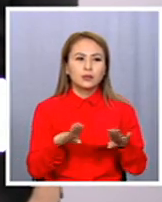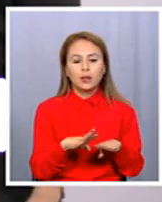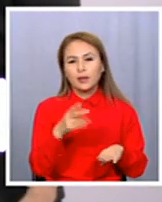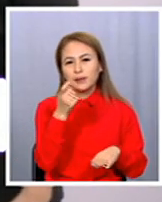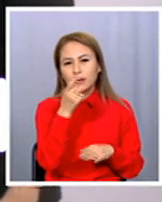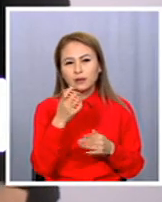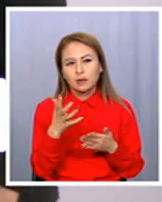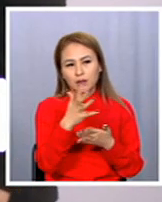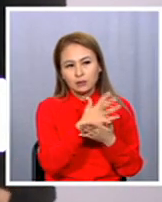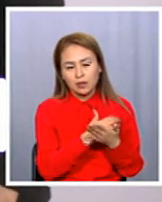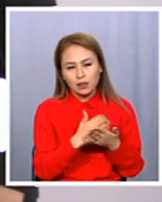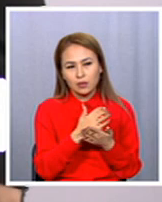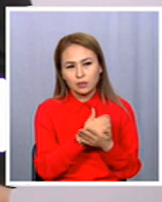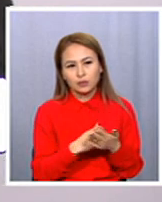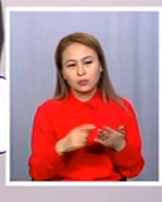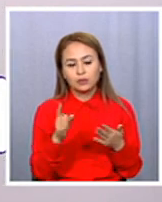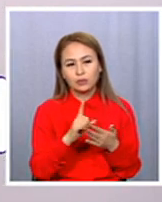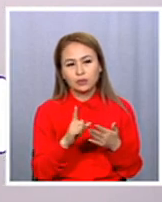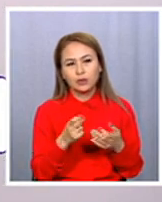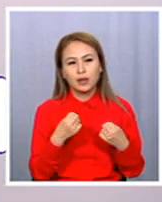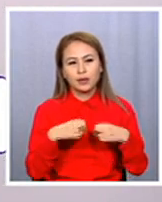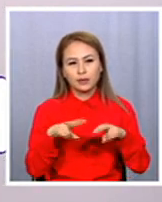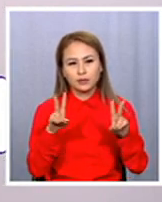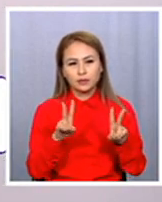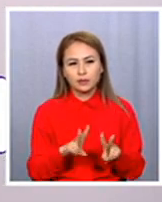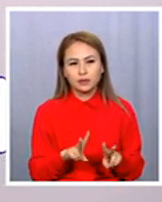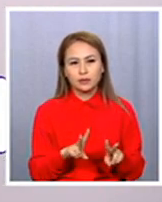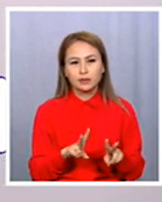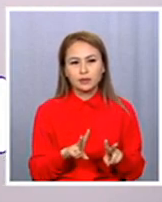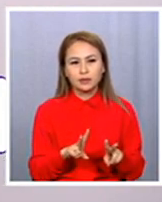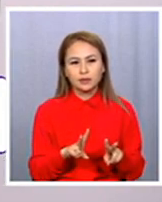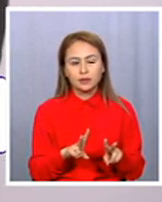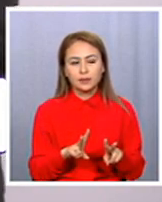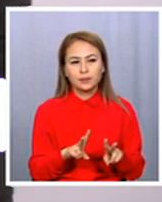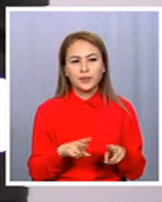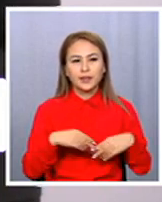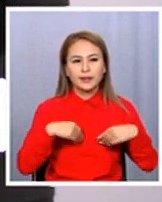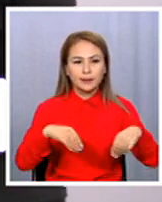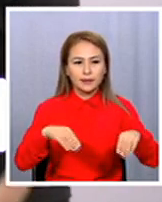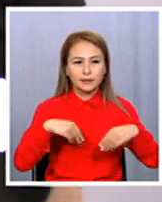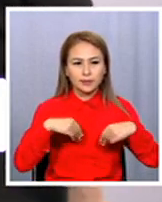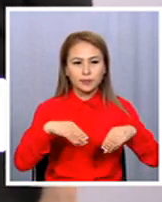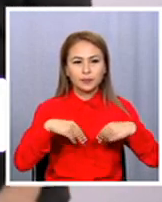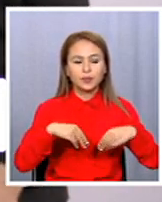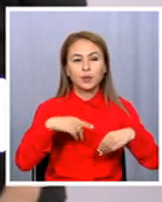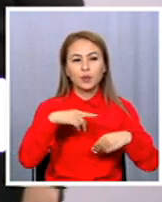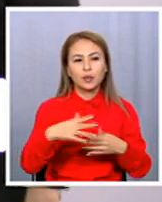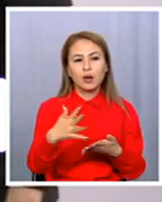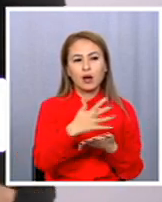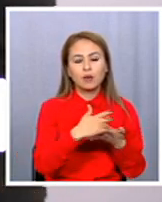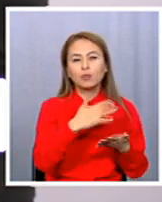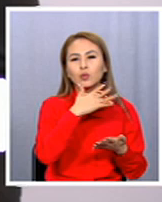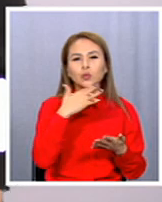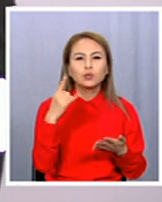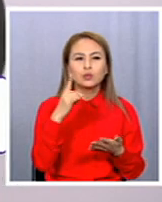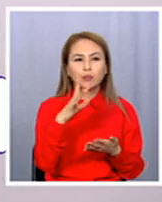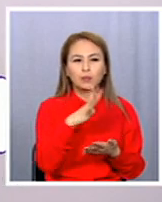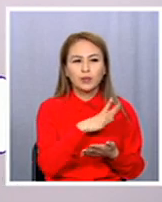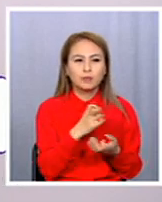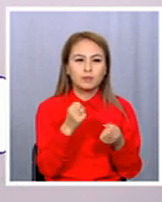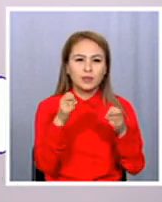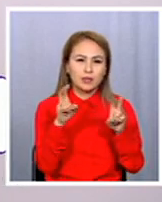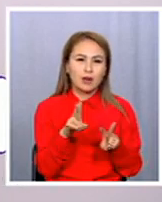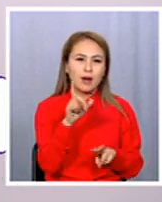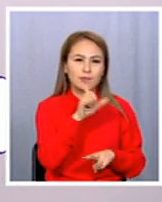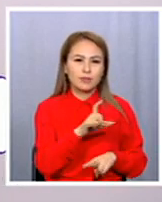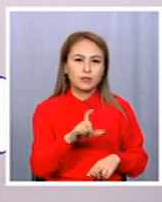үшін, арнайы бір жаңа өнімді егіп, одан мол өнім алу үшін арнайы адамдар